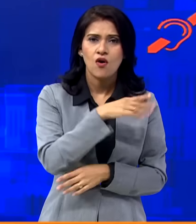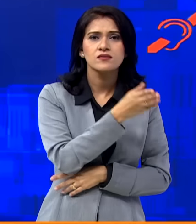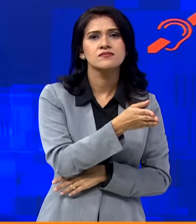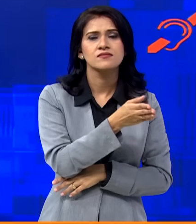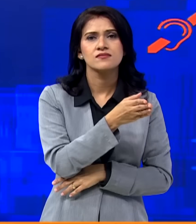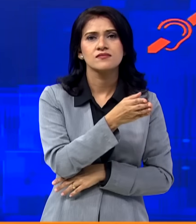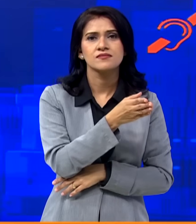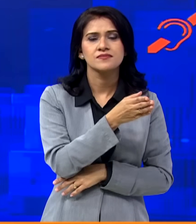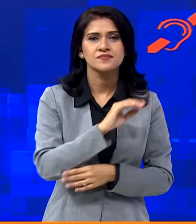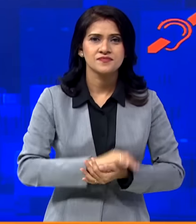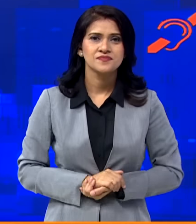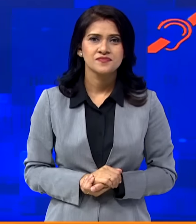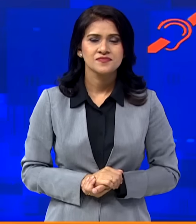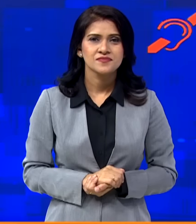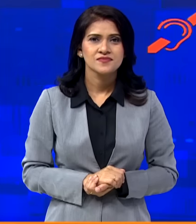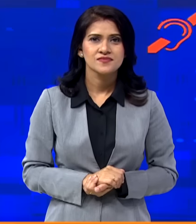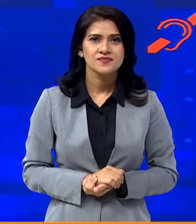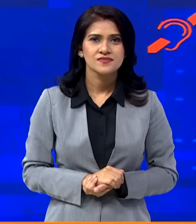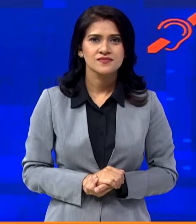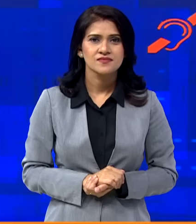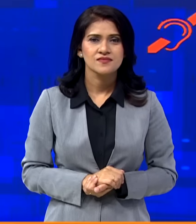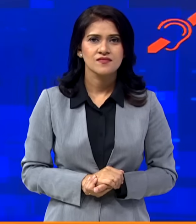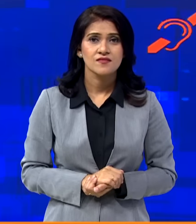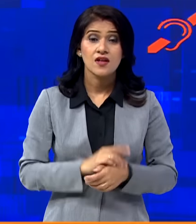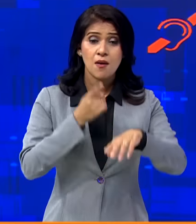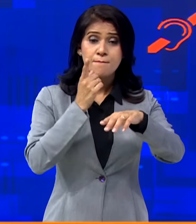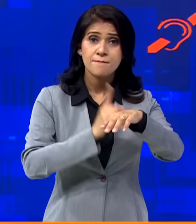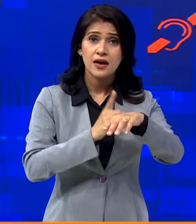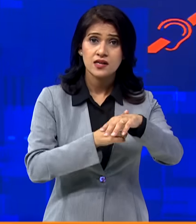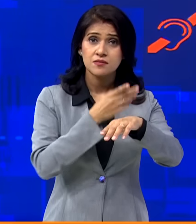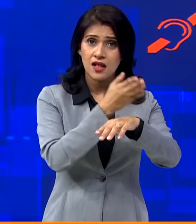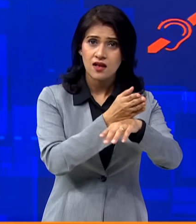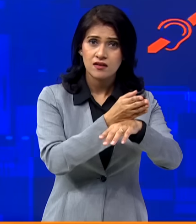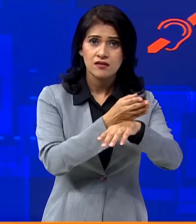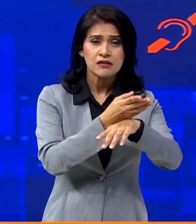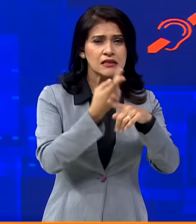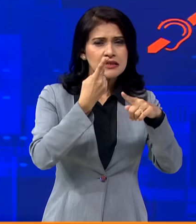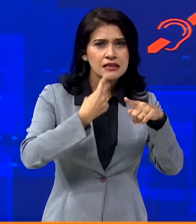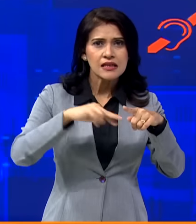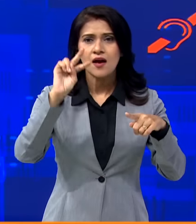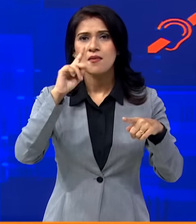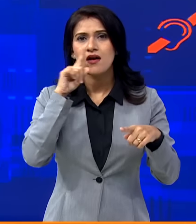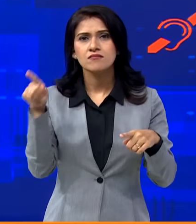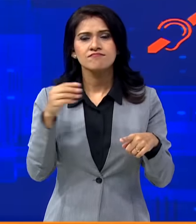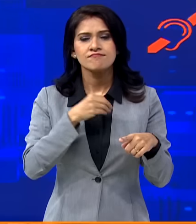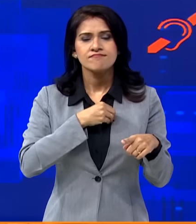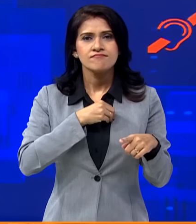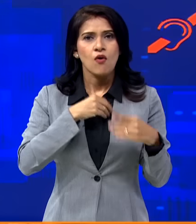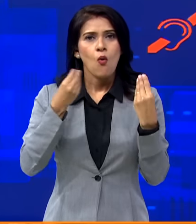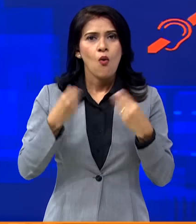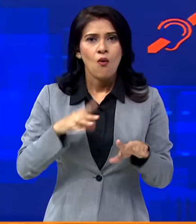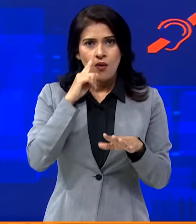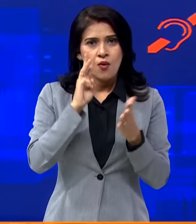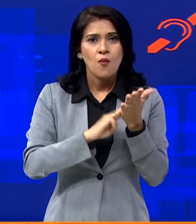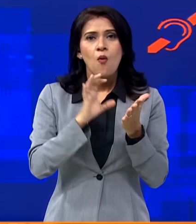किया और जितनी सजा उस आतंकवादी को मिली उससे कई गुना सजा मोनिका वेदी ने भोगी लेकिन भारत